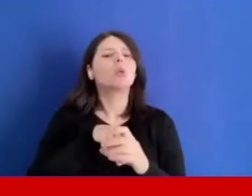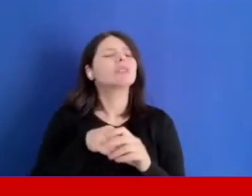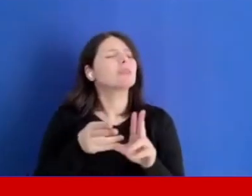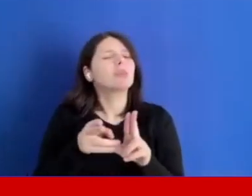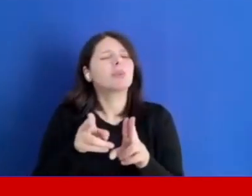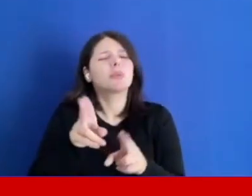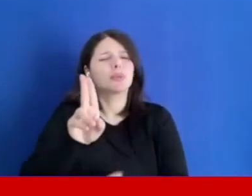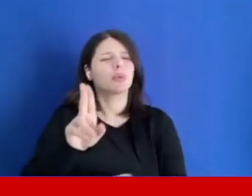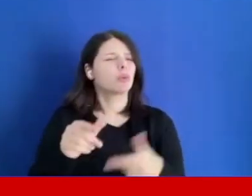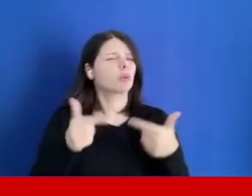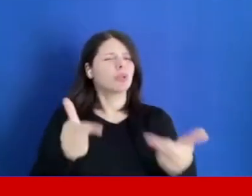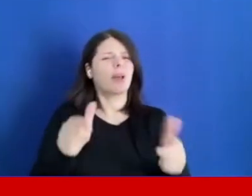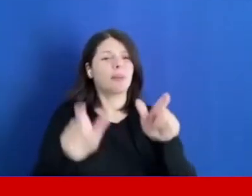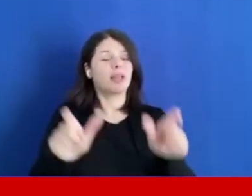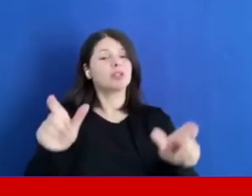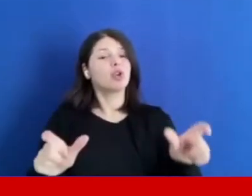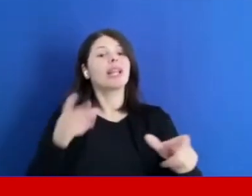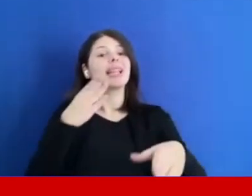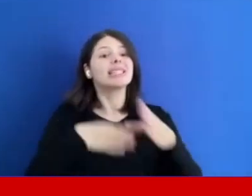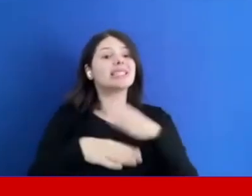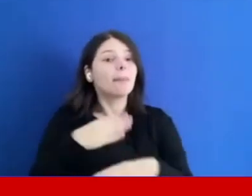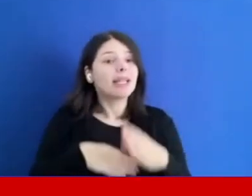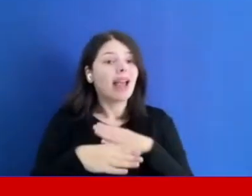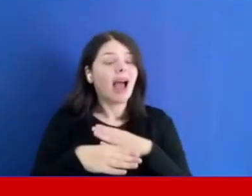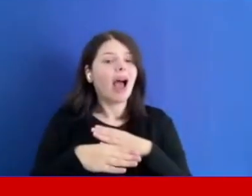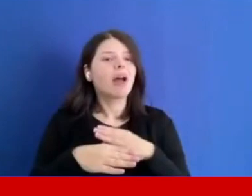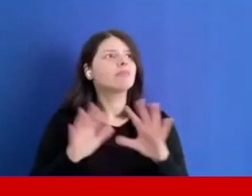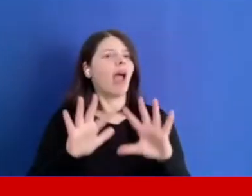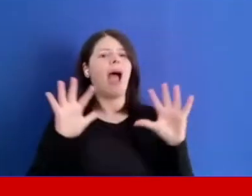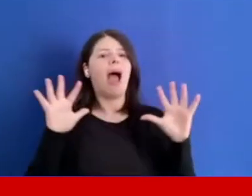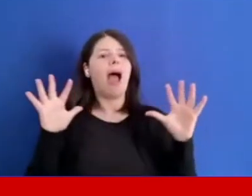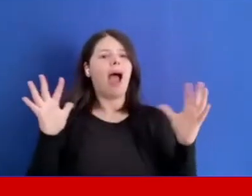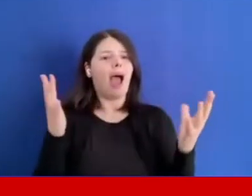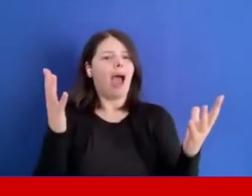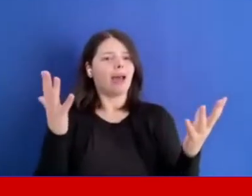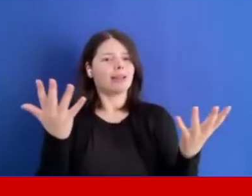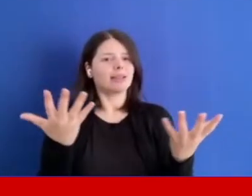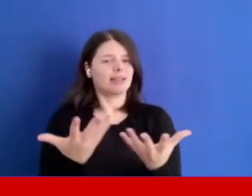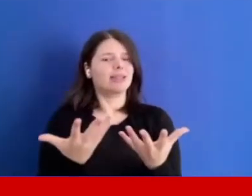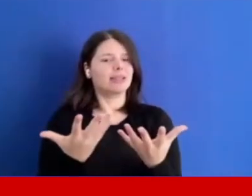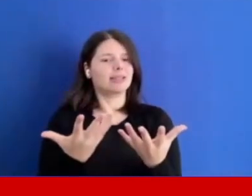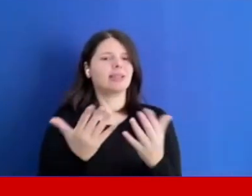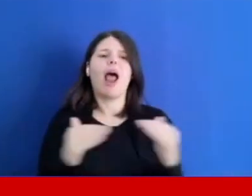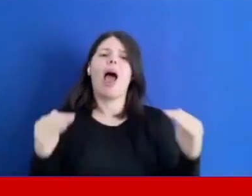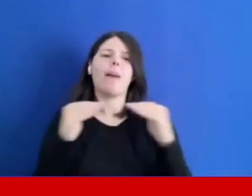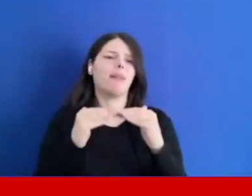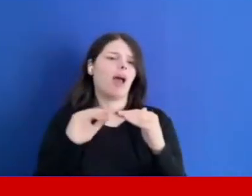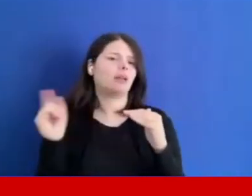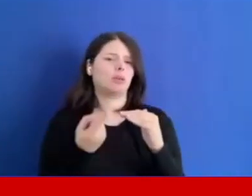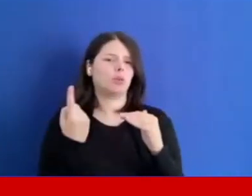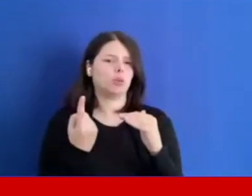alle persone con disabilità di essere artisti e riconosciuti alla pari di tutti gli altri, perché nel mondo